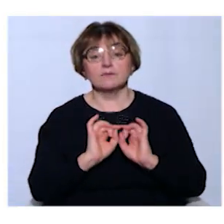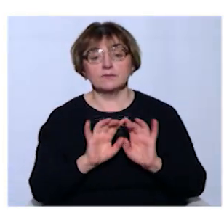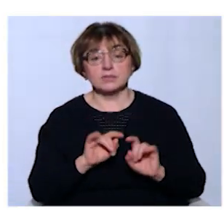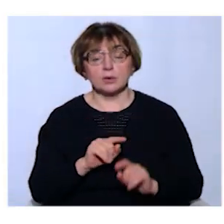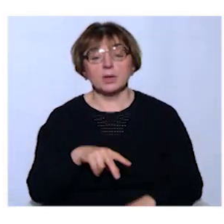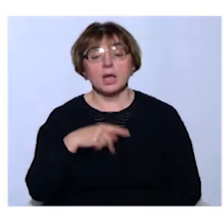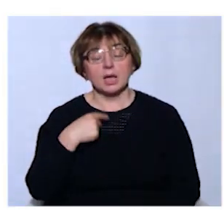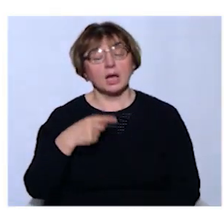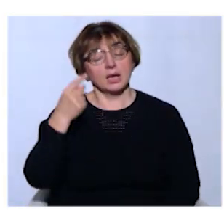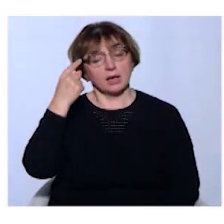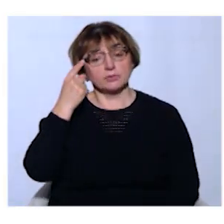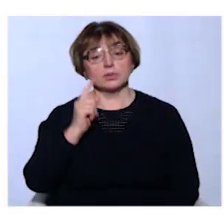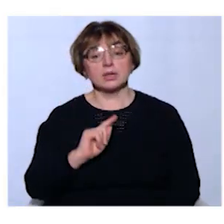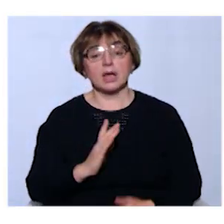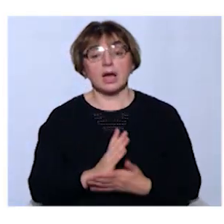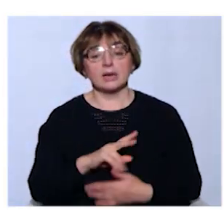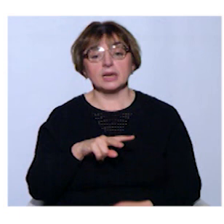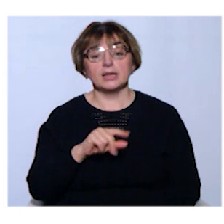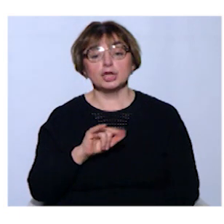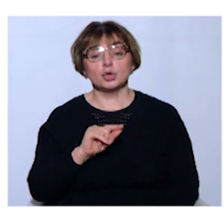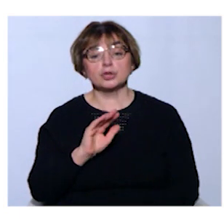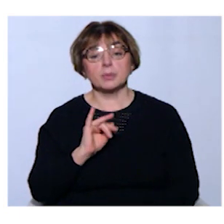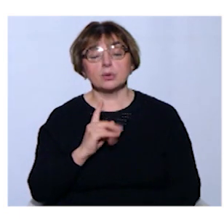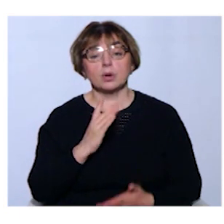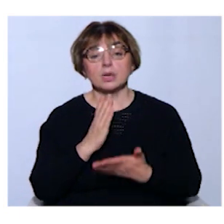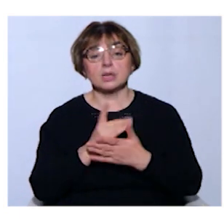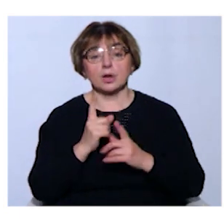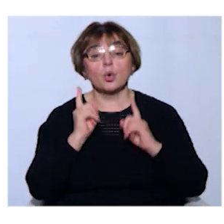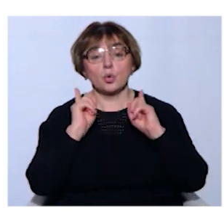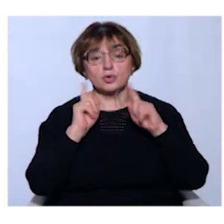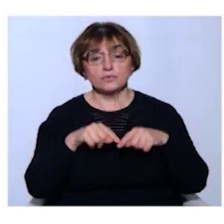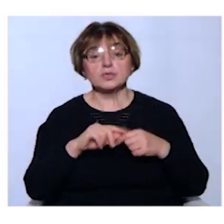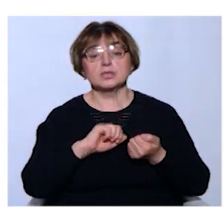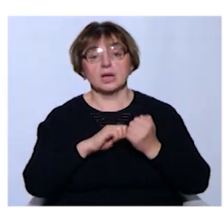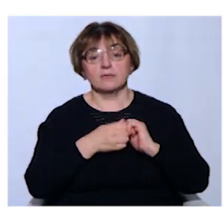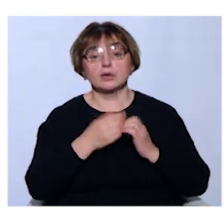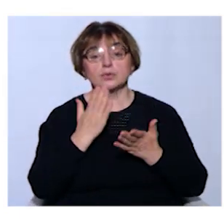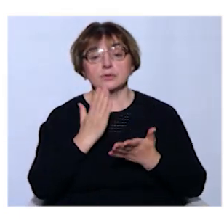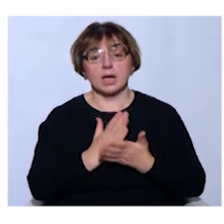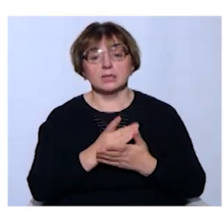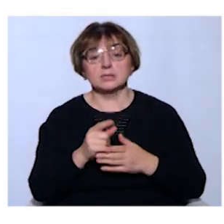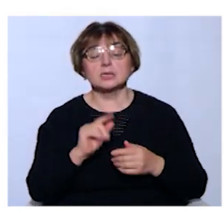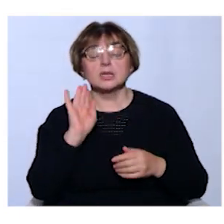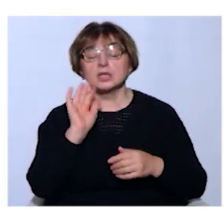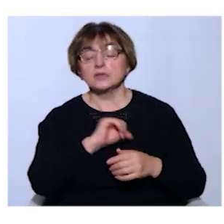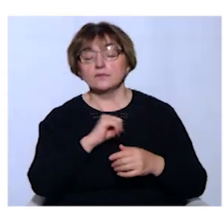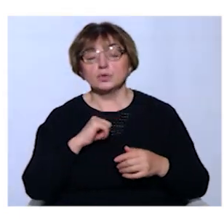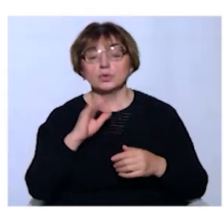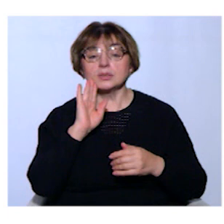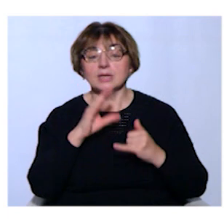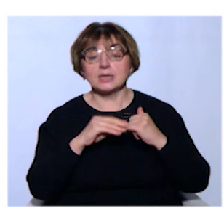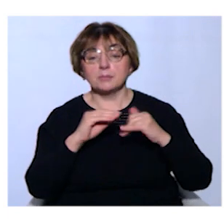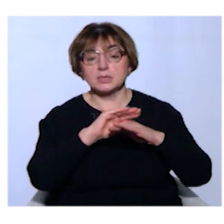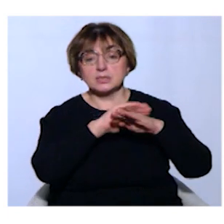მაგრამ მოდით გავიხსენოთ, რა არის ლითოსფერო. ლითოსფერო, ეს როგორც გახსოვთ ალბათ, არის დედამიწის ქერქის